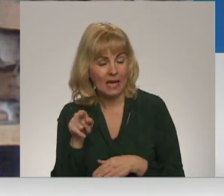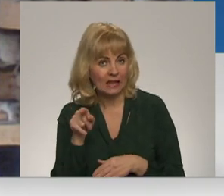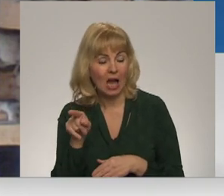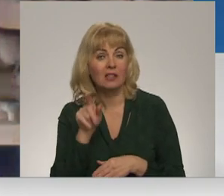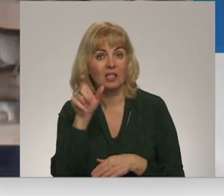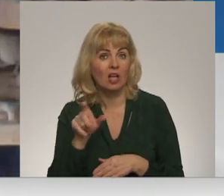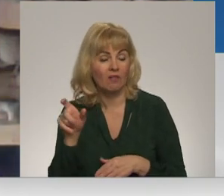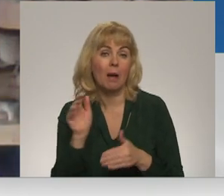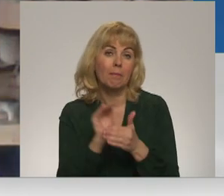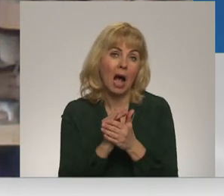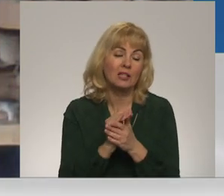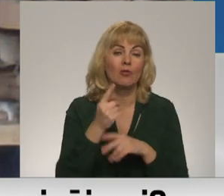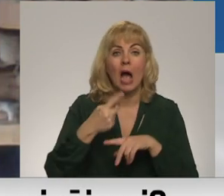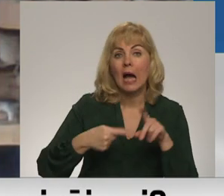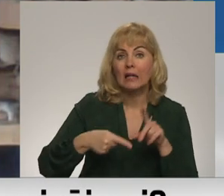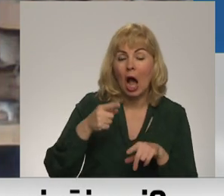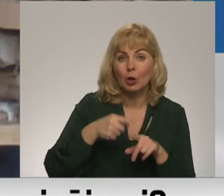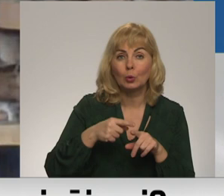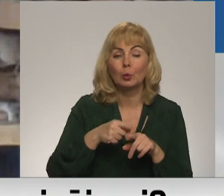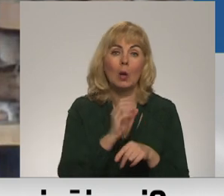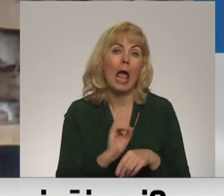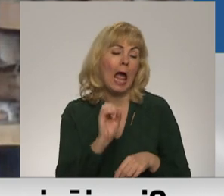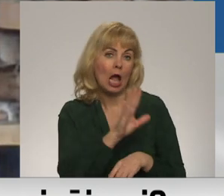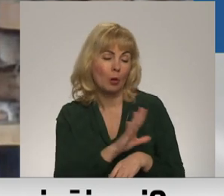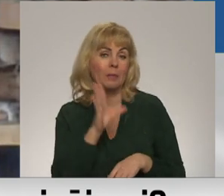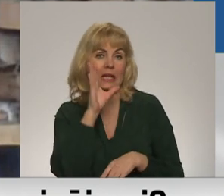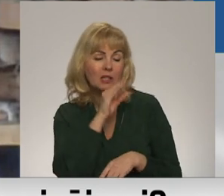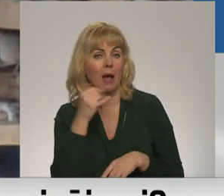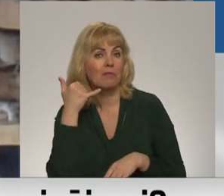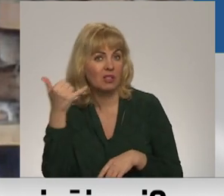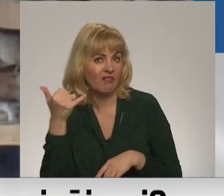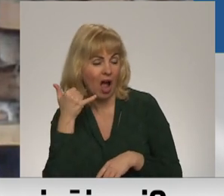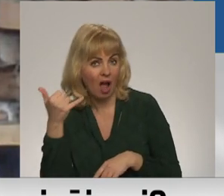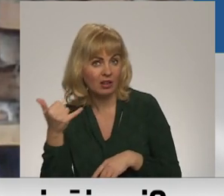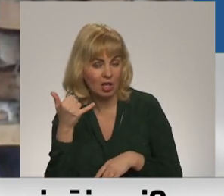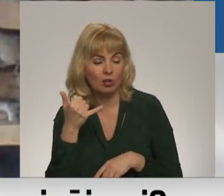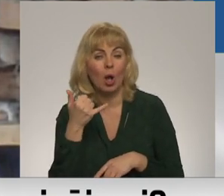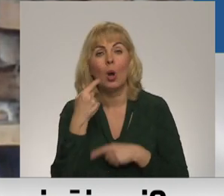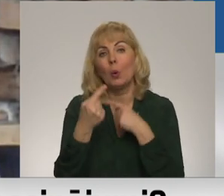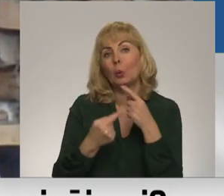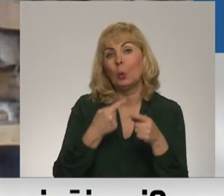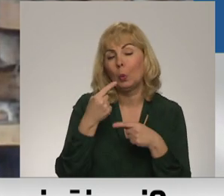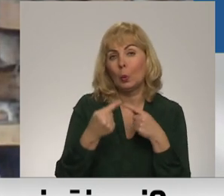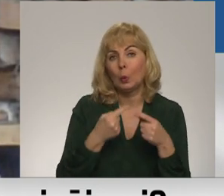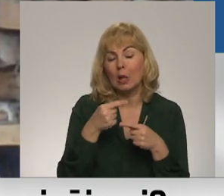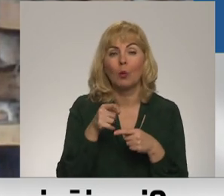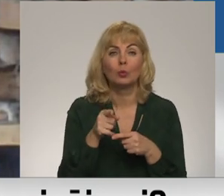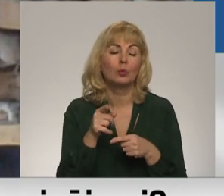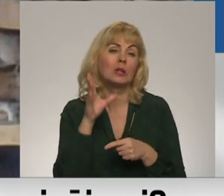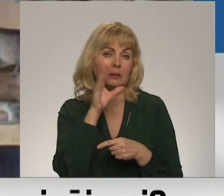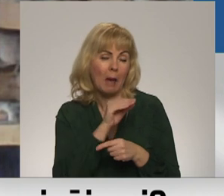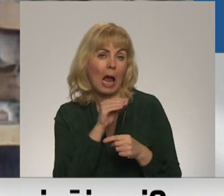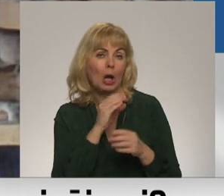kam ir paziņas radi rietumos, viņiem ir iespēja joprojām zvanīt, joprojām ar viņiem runāt un šādā veidā